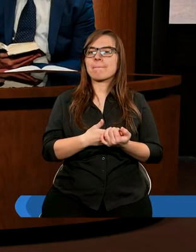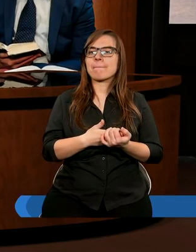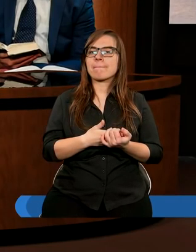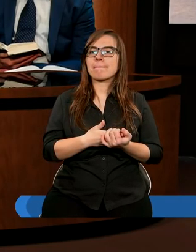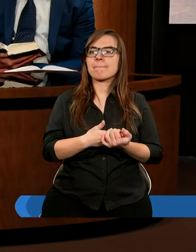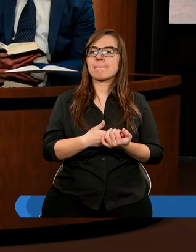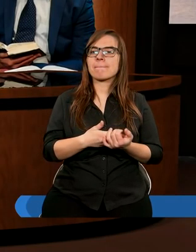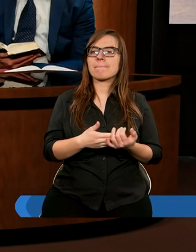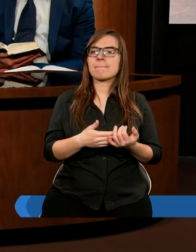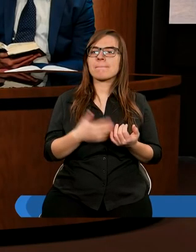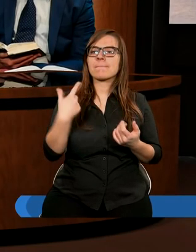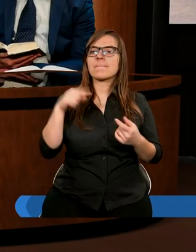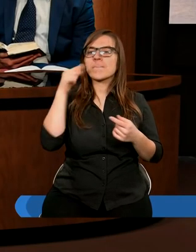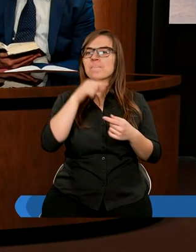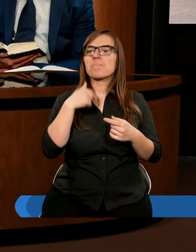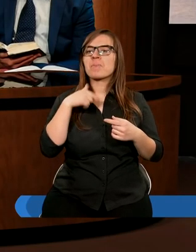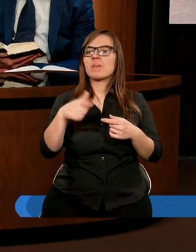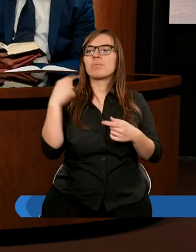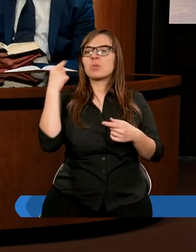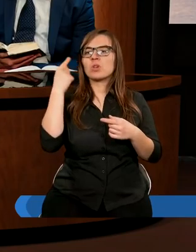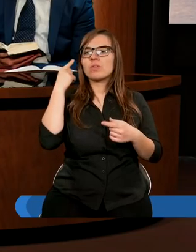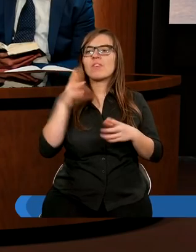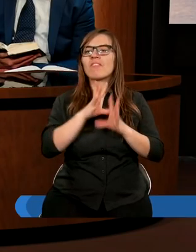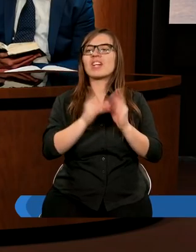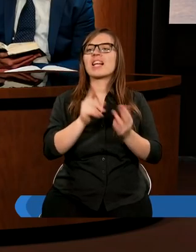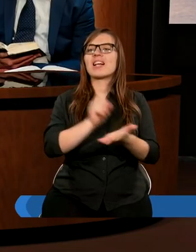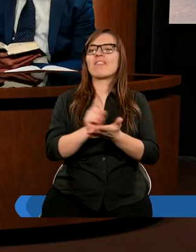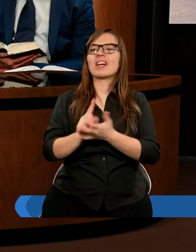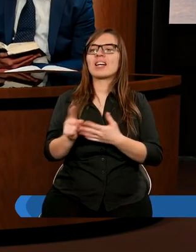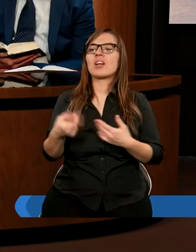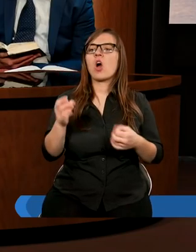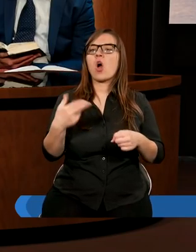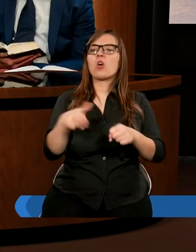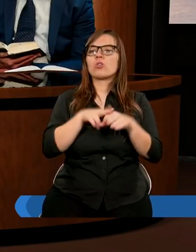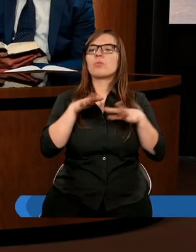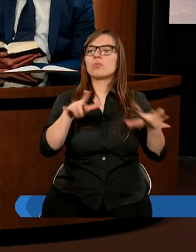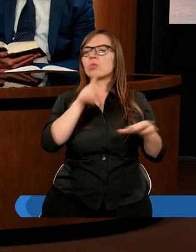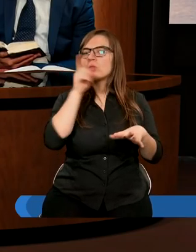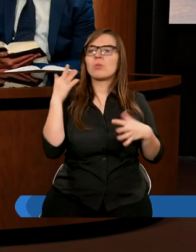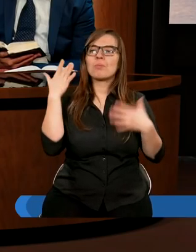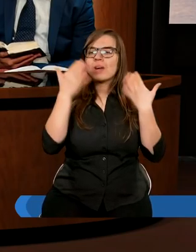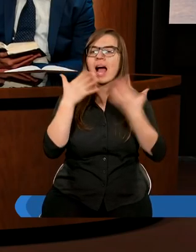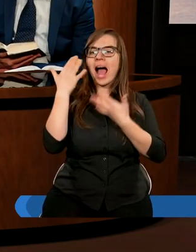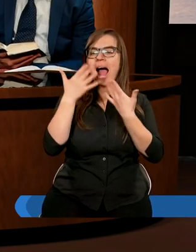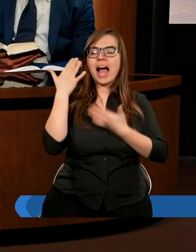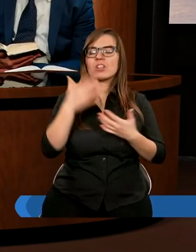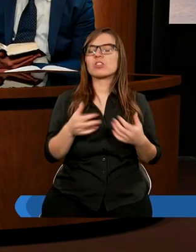No zawsze niestety przychodzi mi tutaj do głowy wszelkie wygrane, o których mnóstwo ludzi marzy.